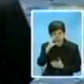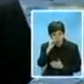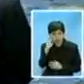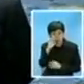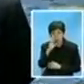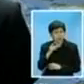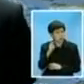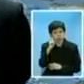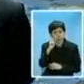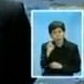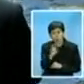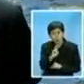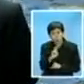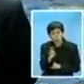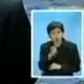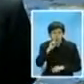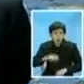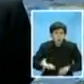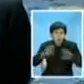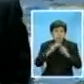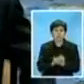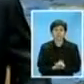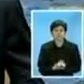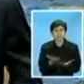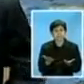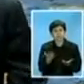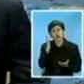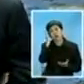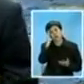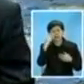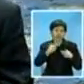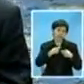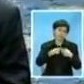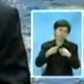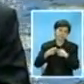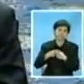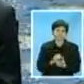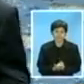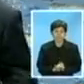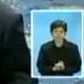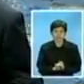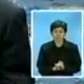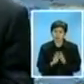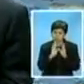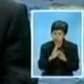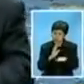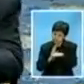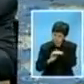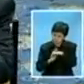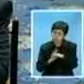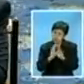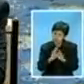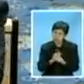ที่ยงคืนก็กลับไม่ได้ครับกลัวงูครับเพราะน้ำมันท่วมหมดก็ต้องหาที่นอนก็ยากลำบากกลับท่านประธานนะครับช่วยกำชับหน่อยนะครับ